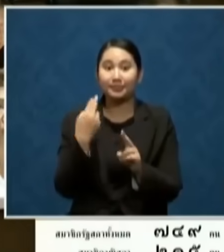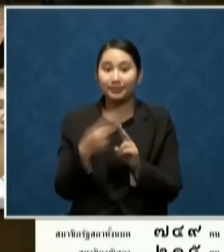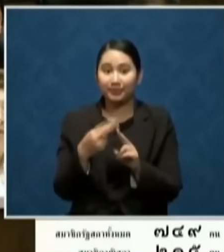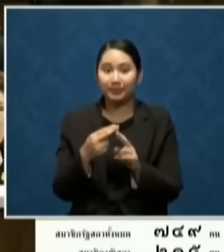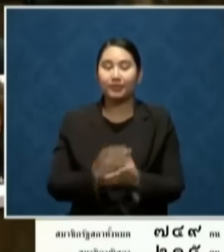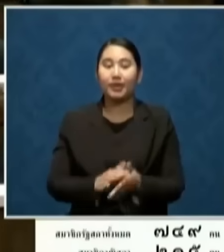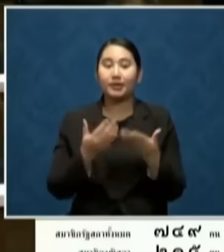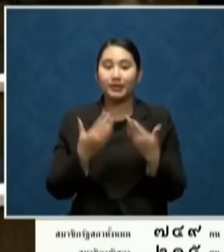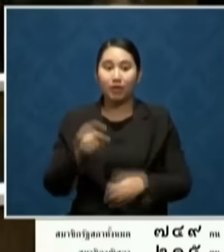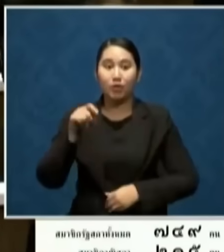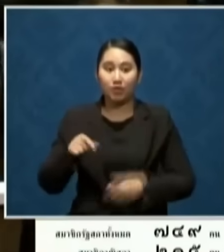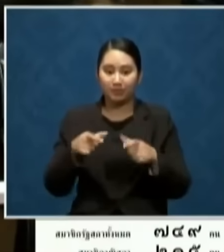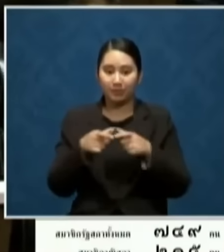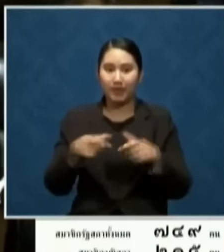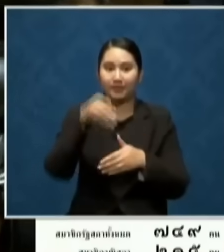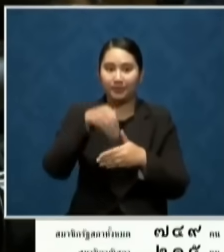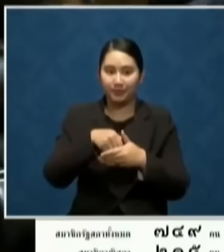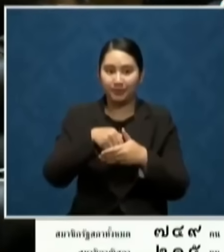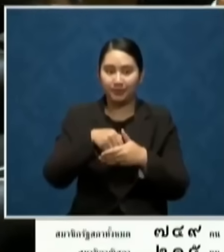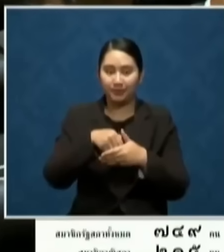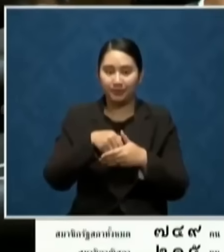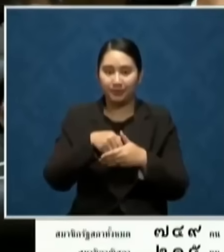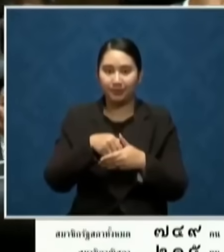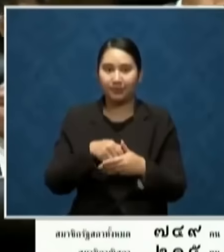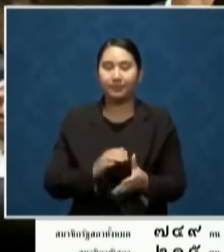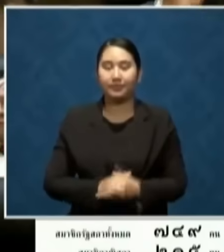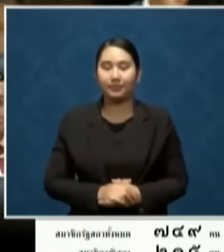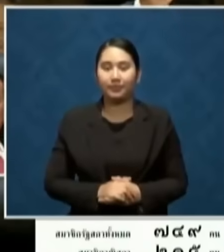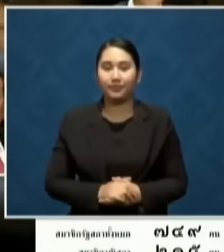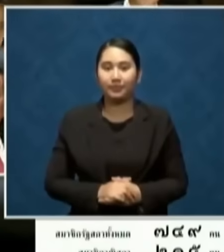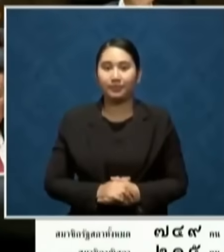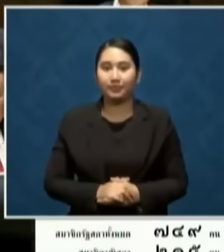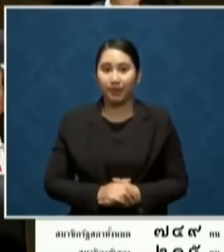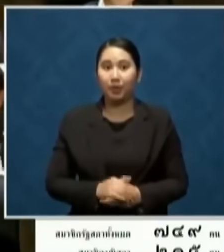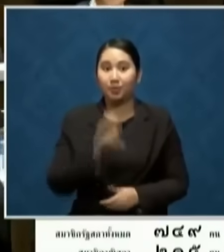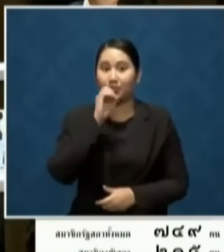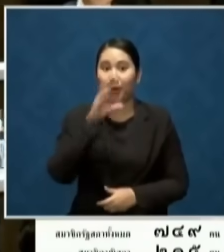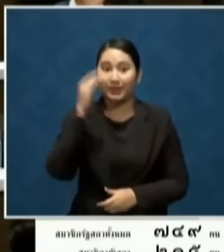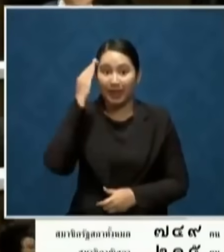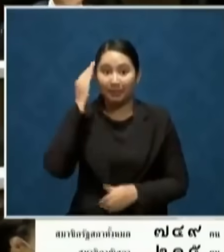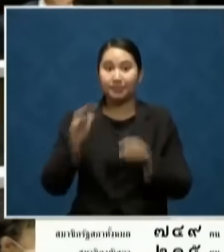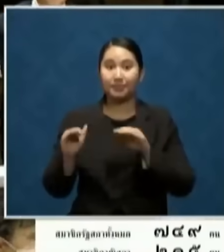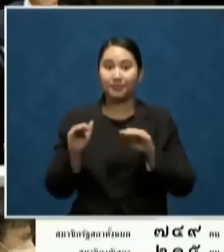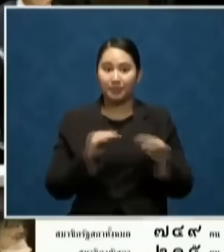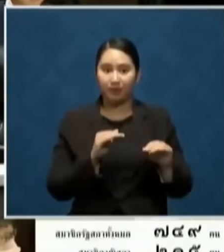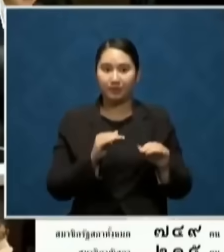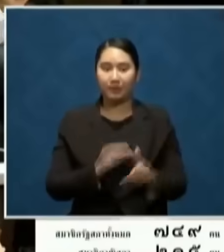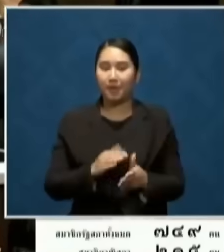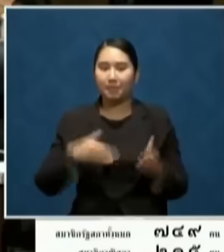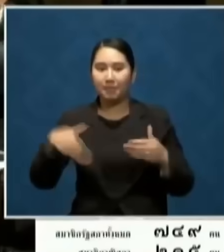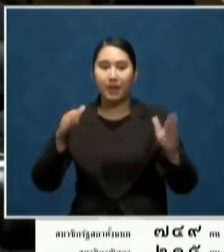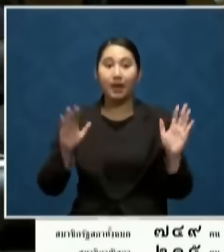มีเสียงโหวตเนี่ยนะคะ375เสียงขึ้นไปแล้วก็วันนี้นะคะพาคุณผู้ชมไ